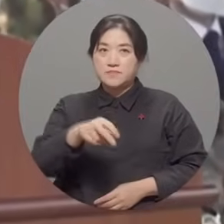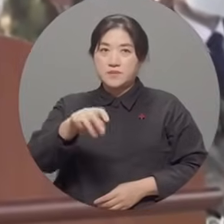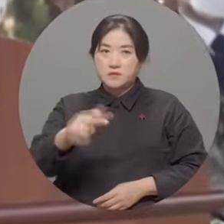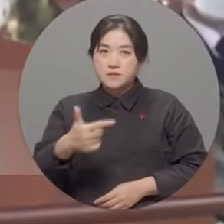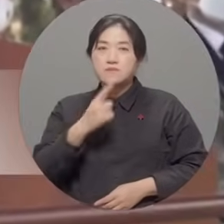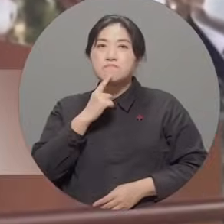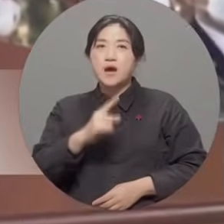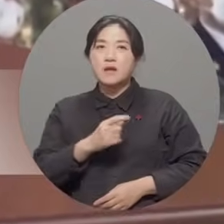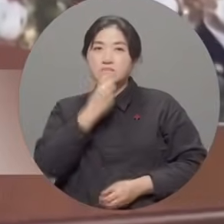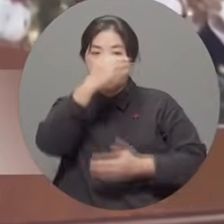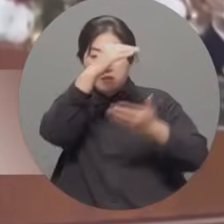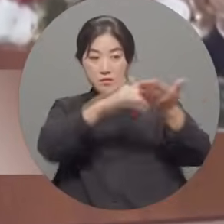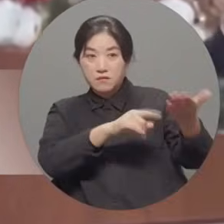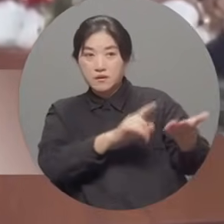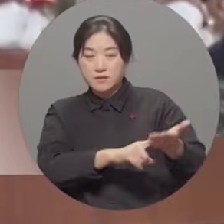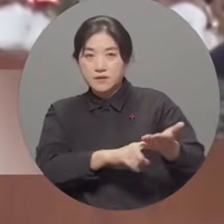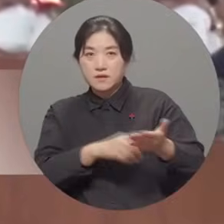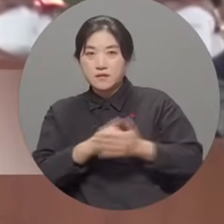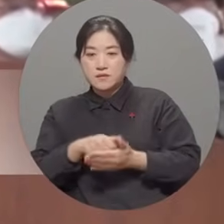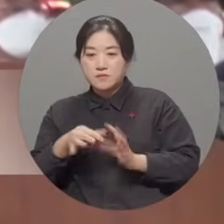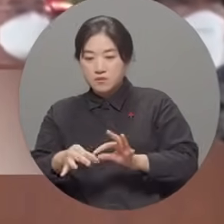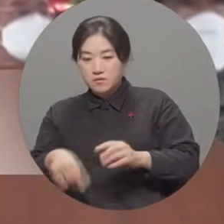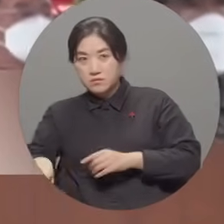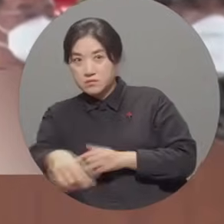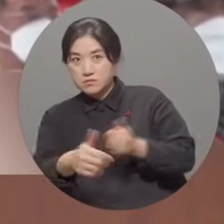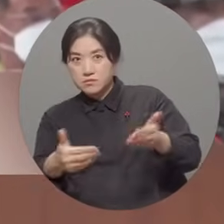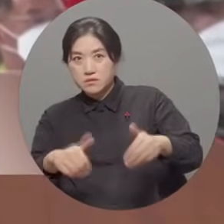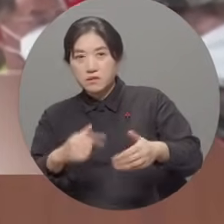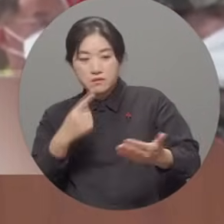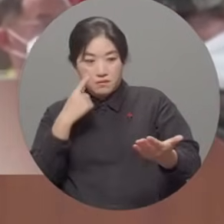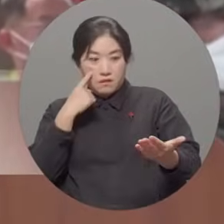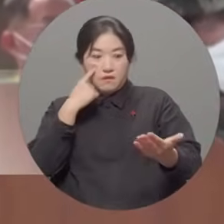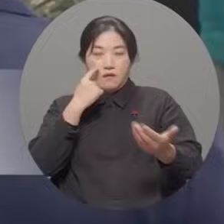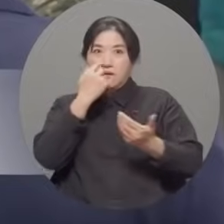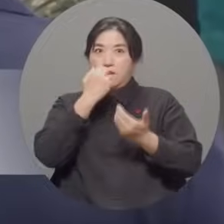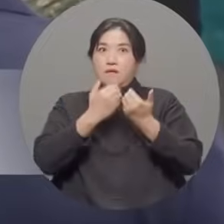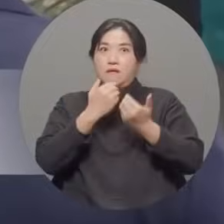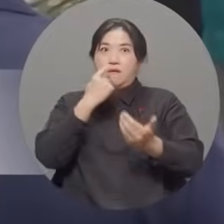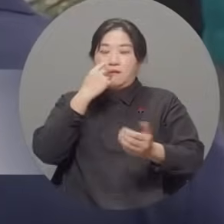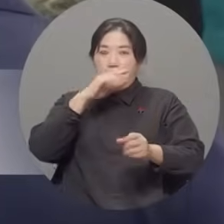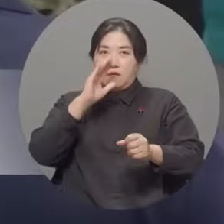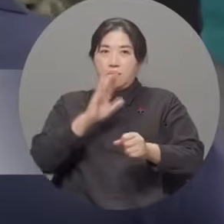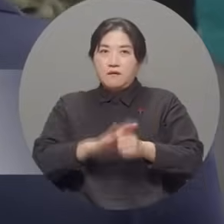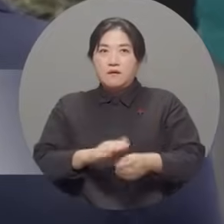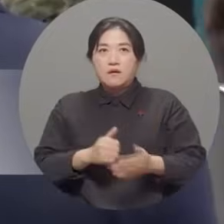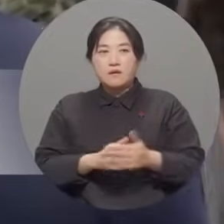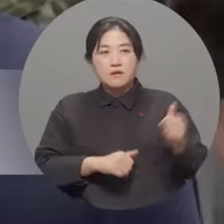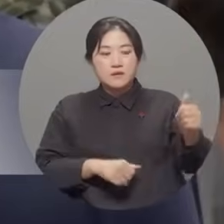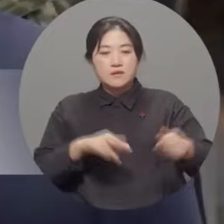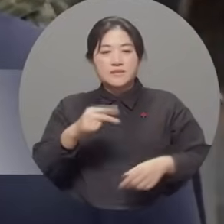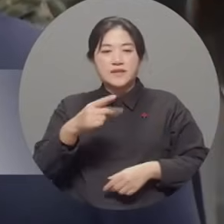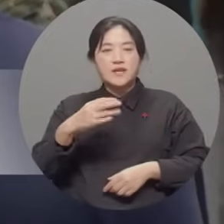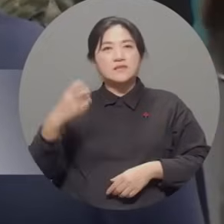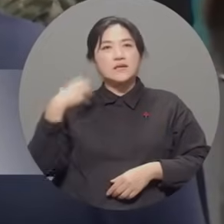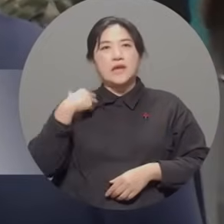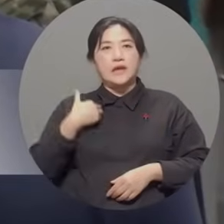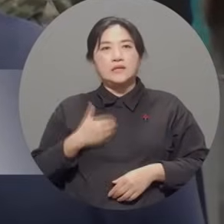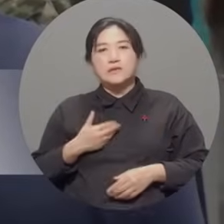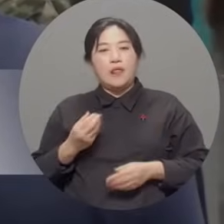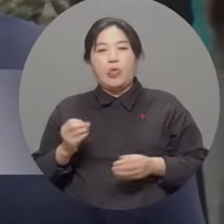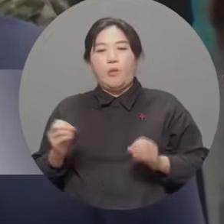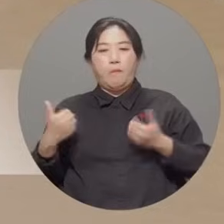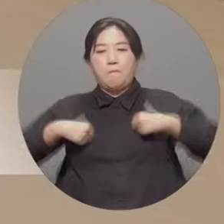이 같은 진술에 대해 해당 대대장 측은 눈을 의심하지 않을 수 없었다며 이미 사단장의 지위는 잊었고